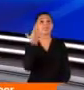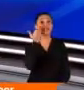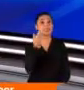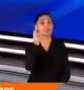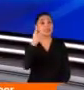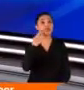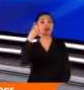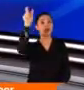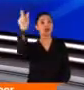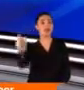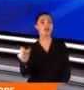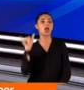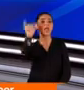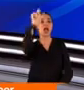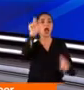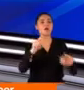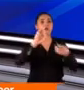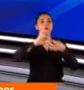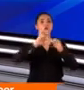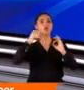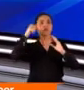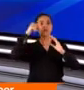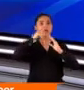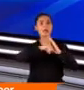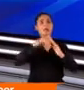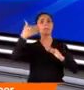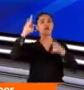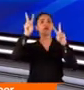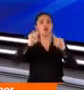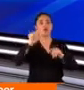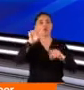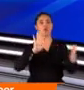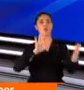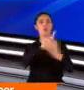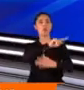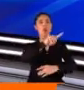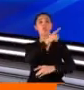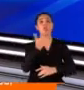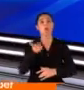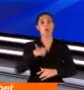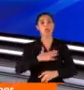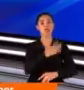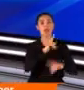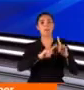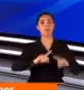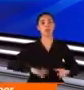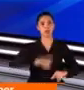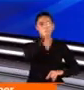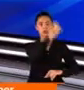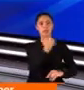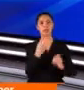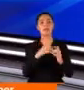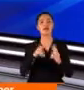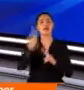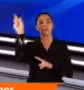İzledik Erdoğan'ın havalimanındaki sözlerinin arasından ayırdığımız bir başlık da bu. Muhalefetin özellikle de CHP lideri Kılıçdaroğlu ve İYİ Parti Genel